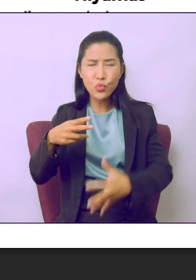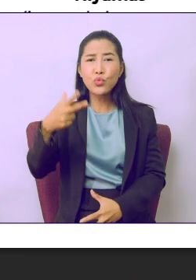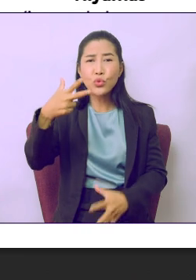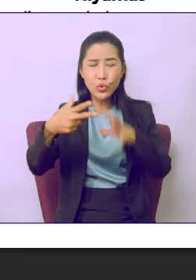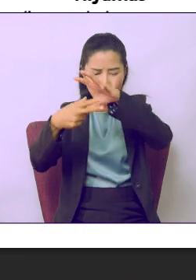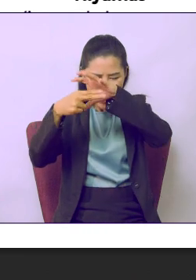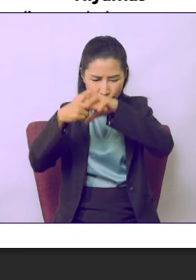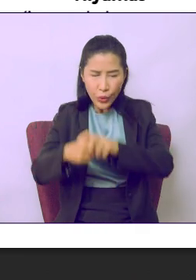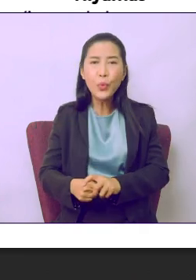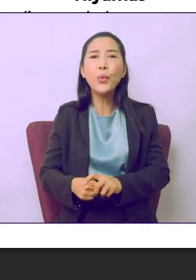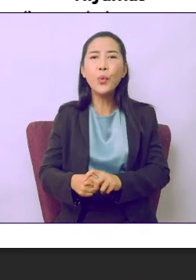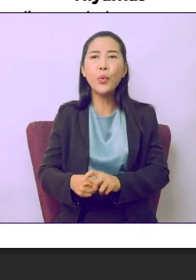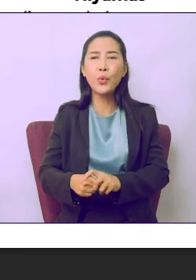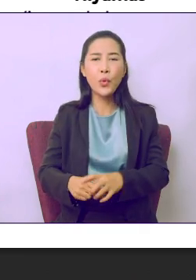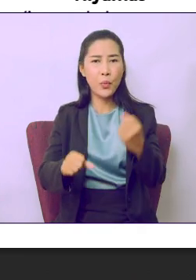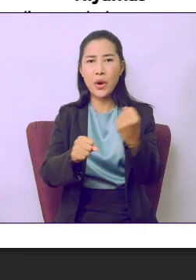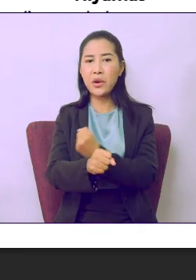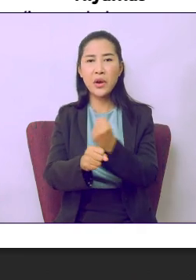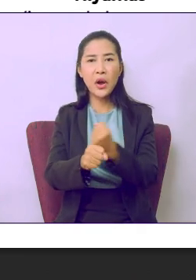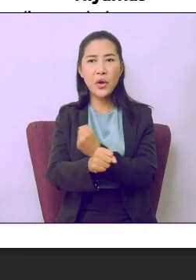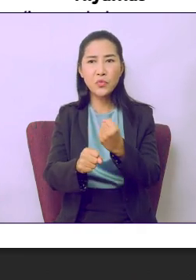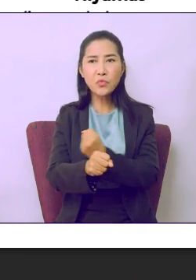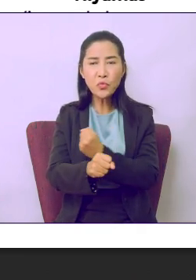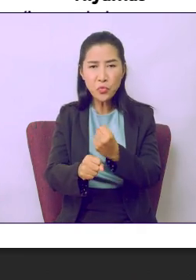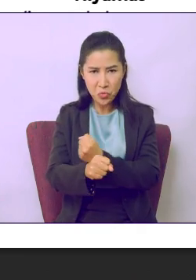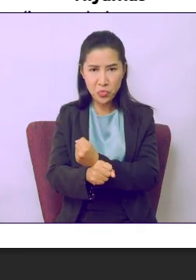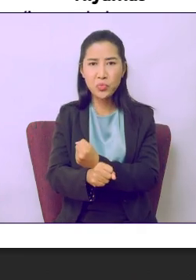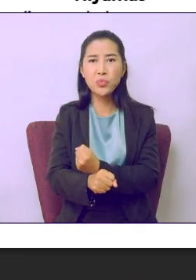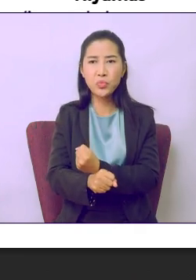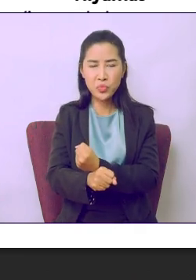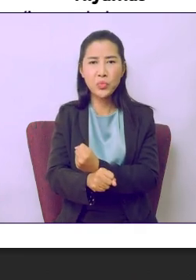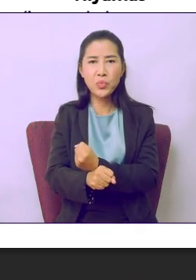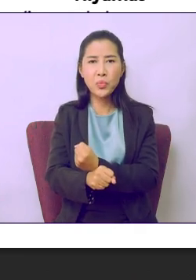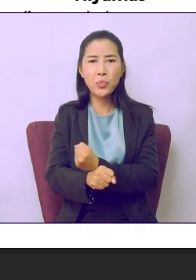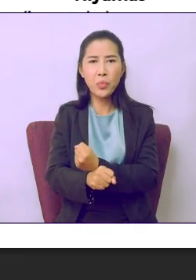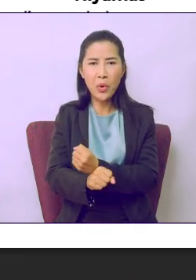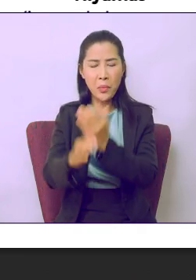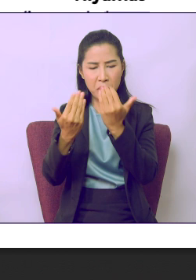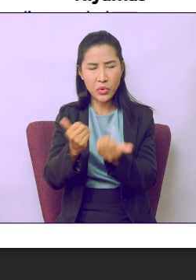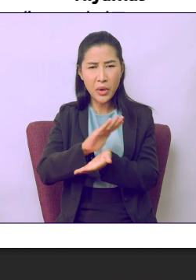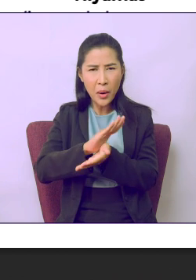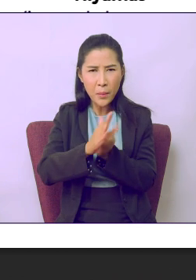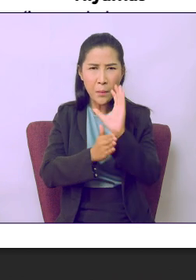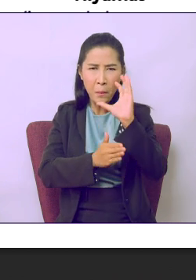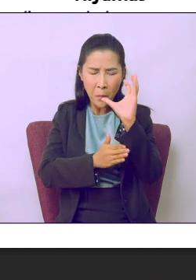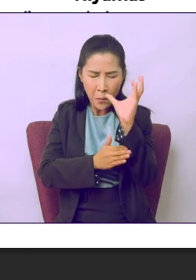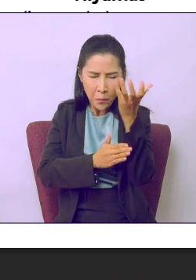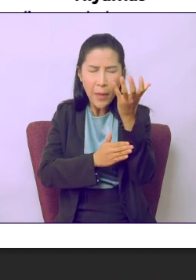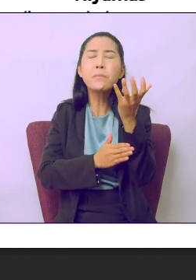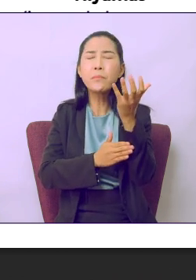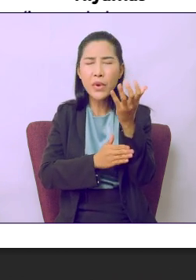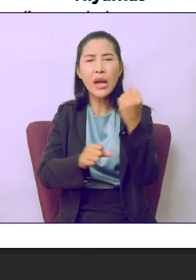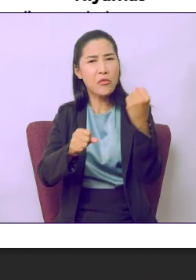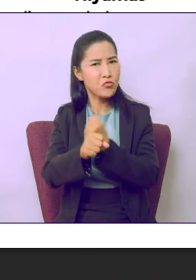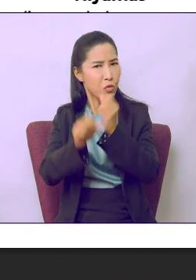เขาเรียกMeditationนะครับพอโลกใหม่ของเราเนี่ยนะครับโมเดิร์นโมเดิรโยคะเนาะวันนี้เราจะฝึกเป็นโมเดิร์นโยคะนะ